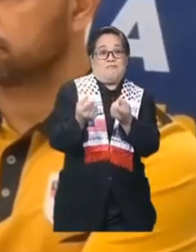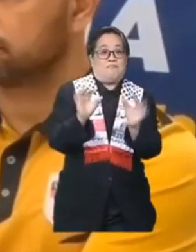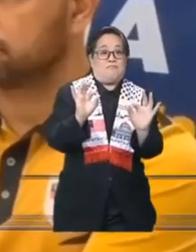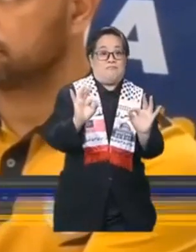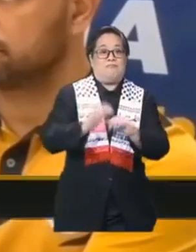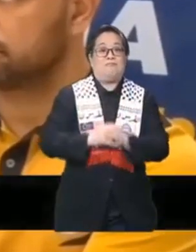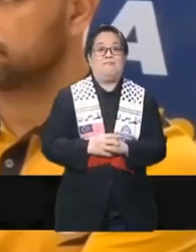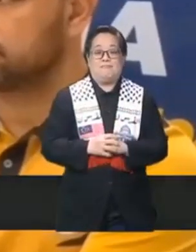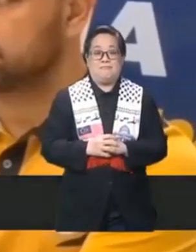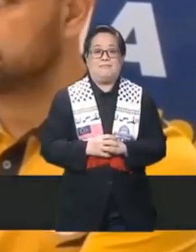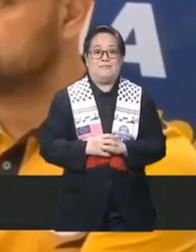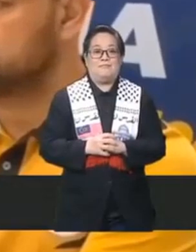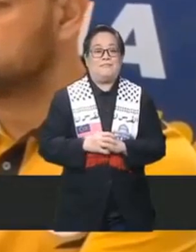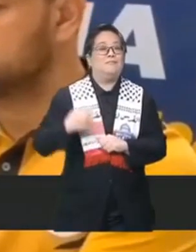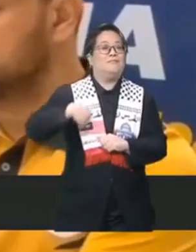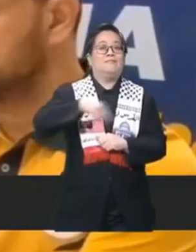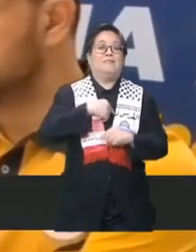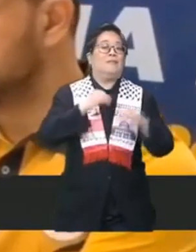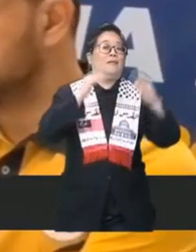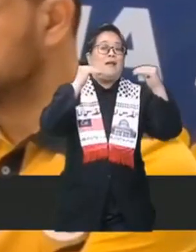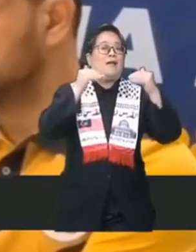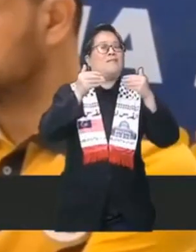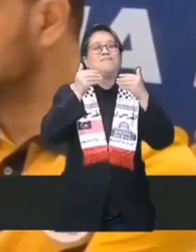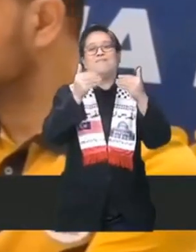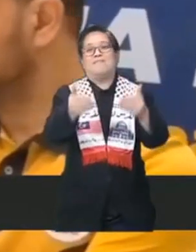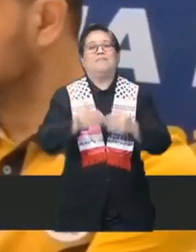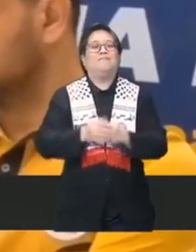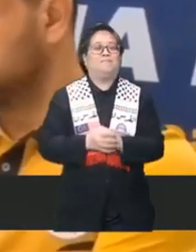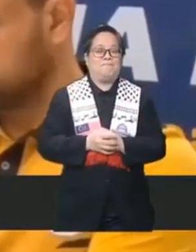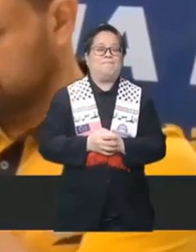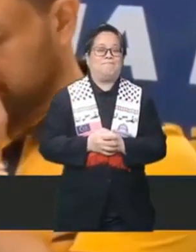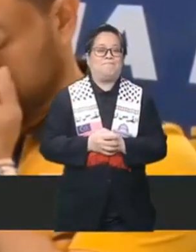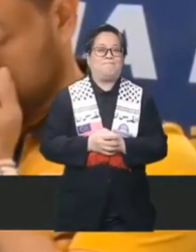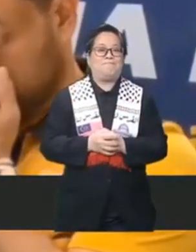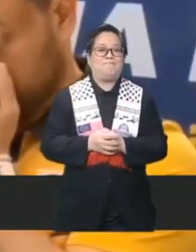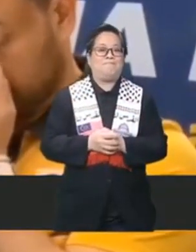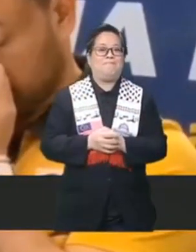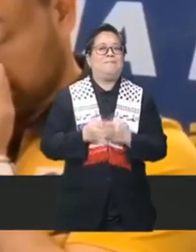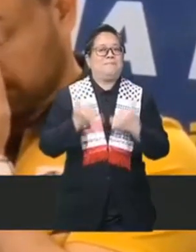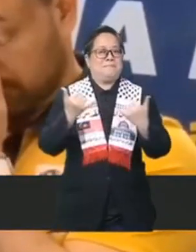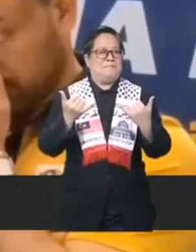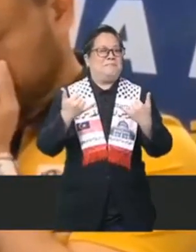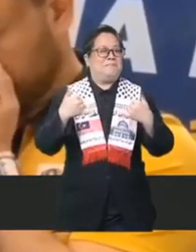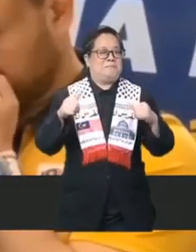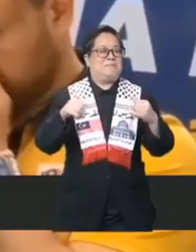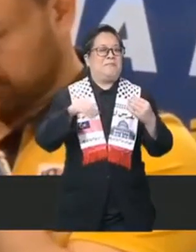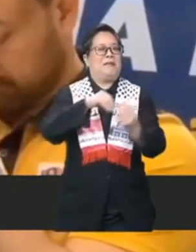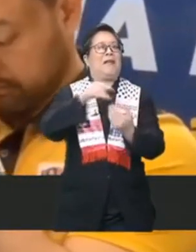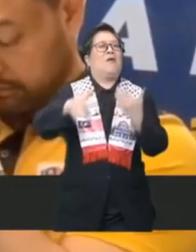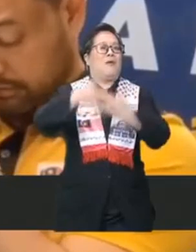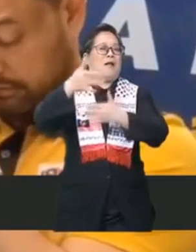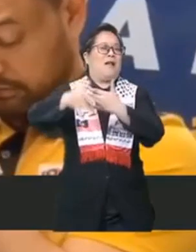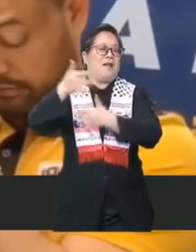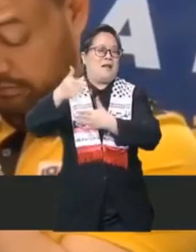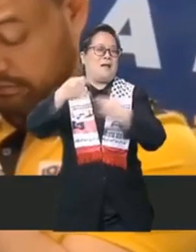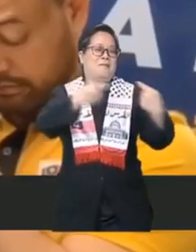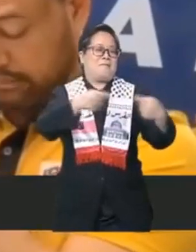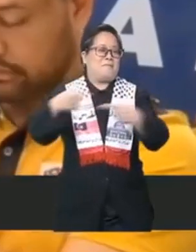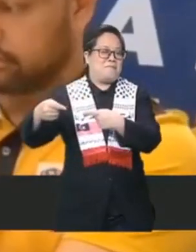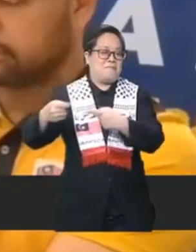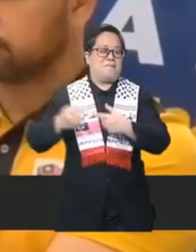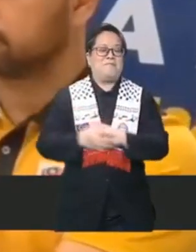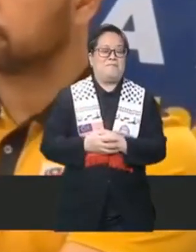baik. Ya, dan kita harap dapat diteruskan, masih di pusingan awal, dan kita